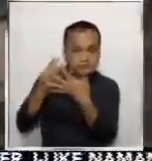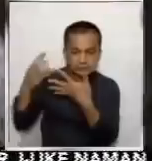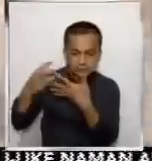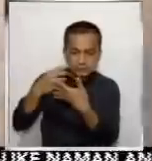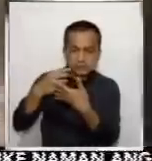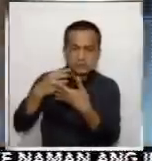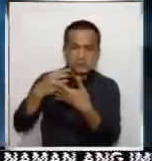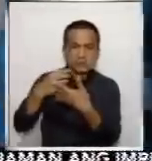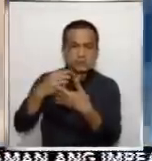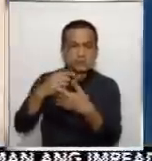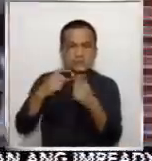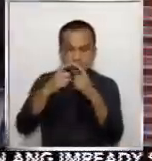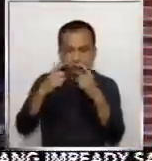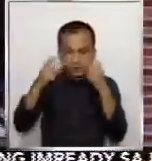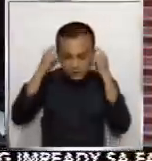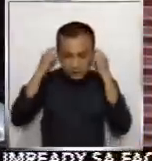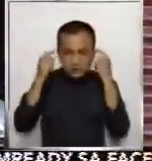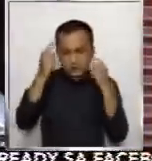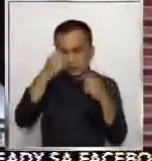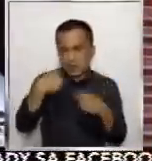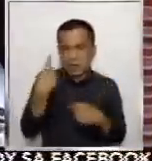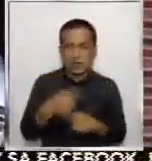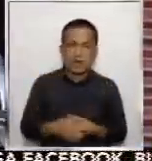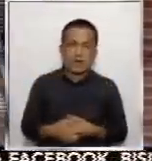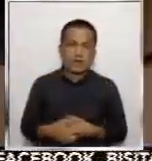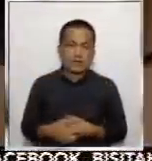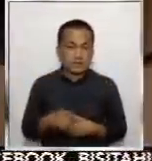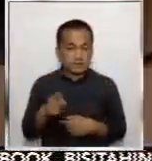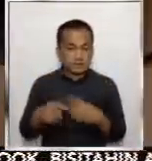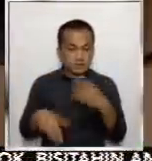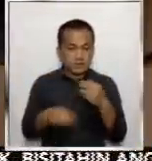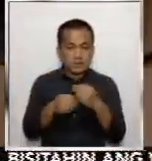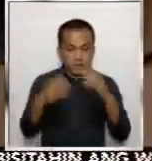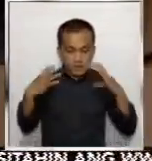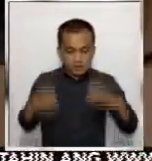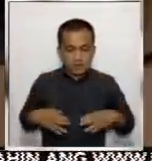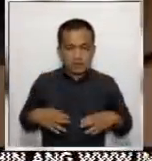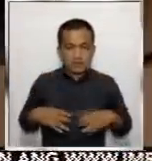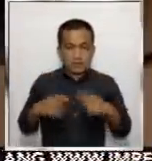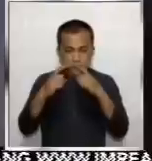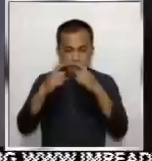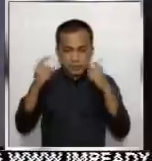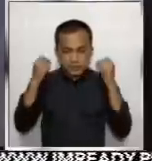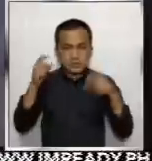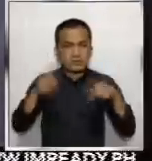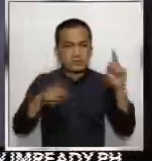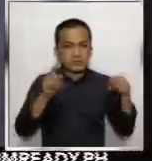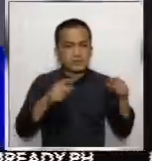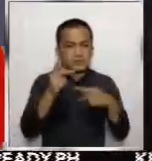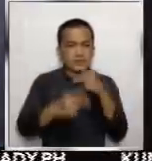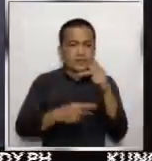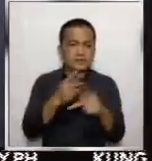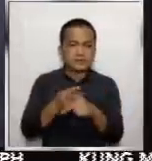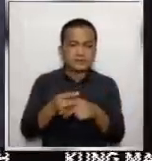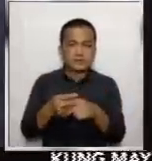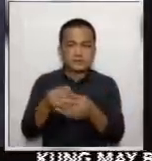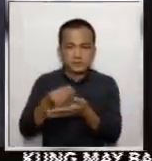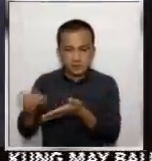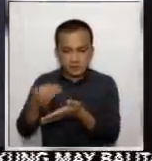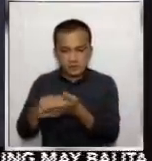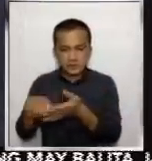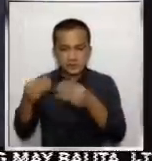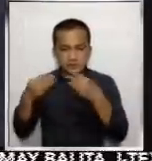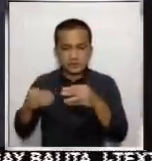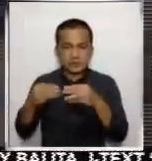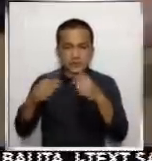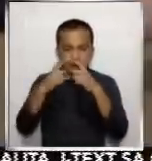face mask at mukha. Bukod sa mga cloth mask, may iba't ibang klase pa ang nabibili sa merkado, gaya ng face mask